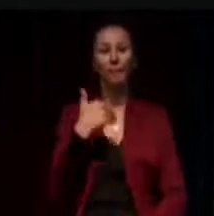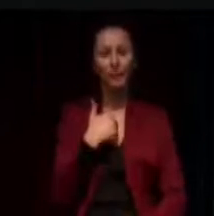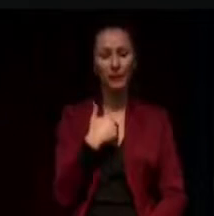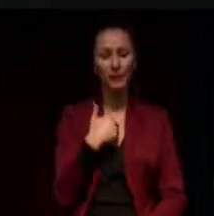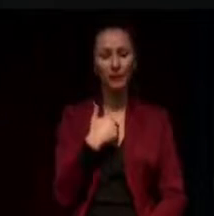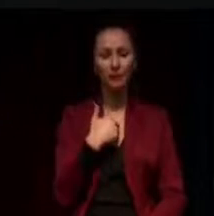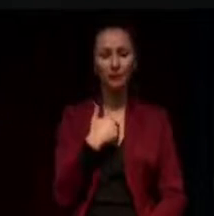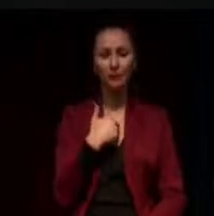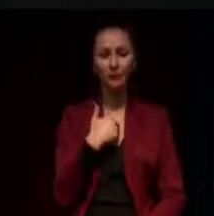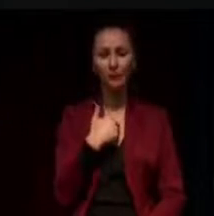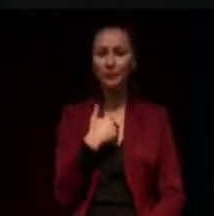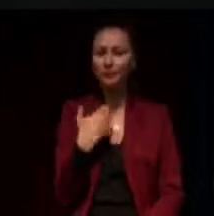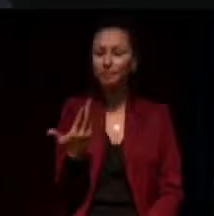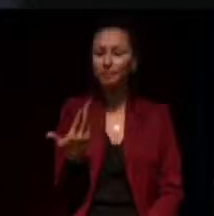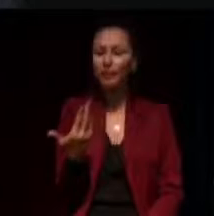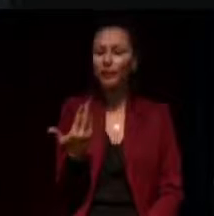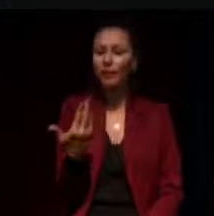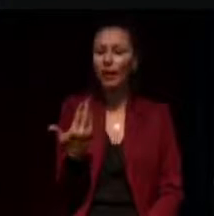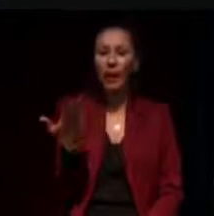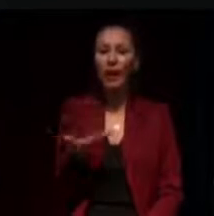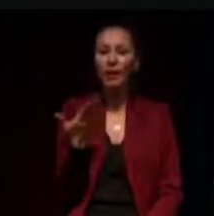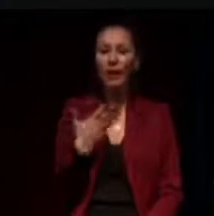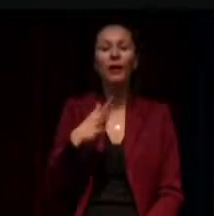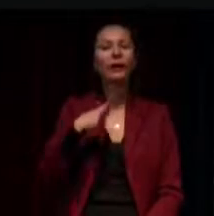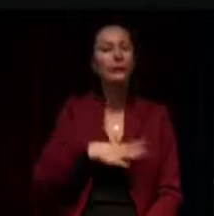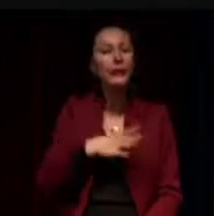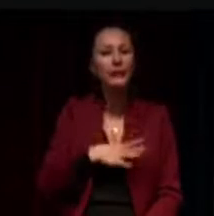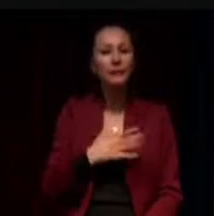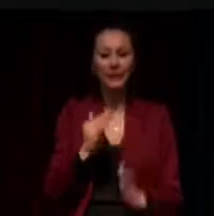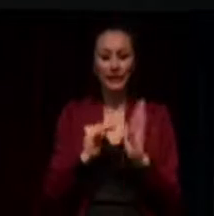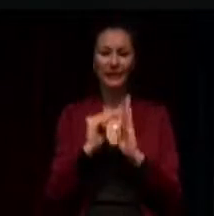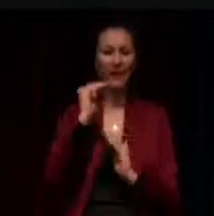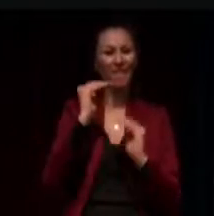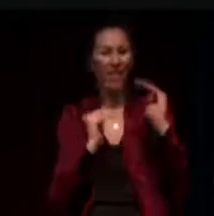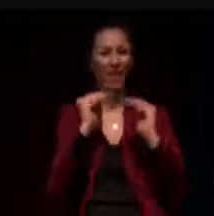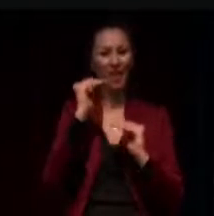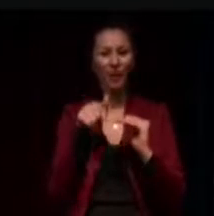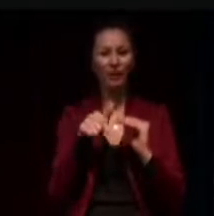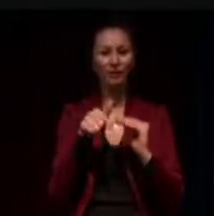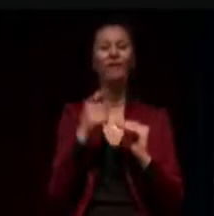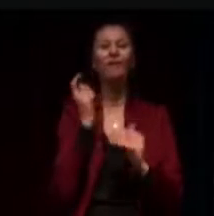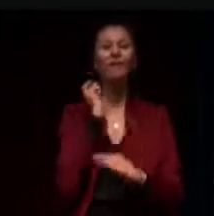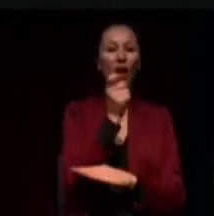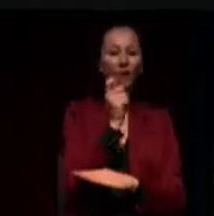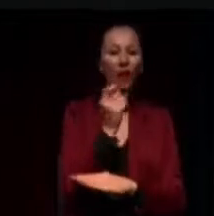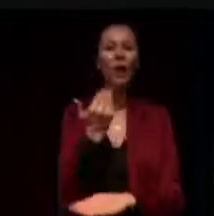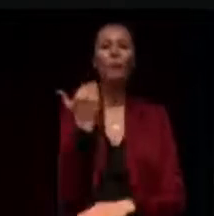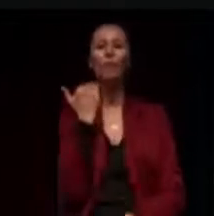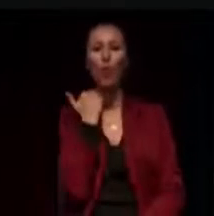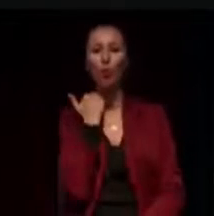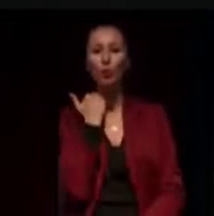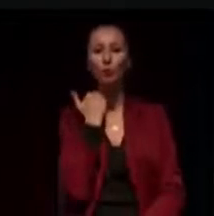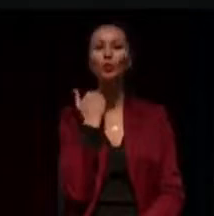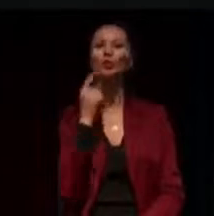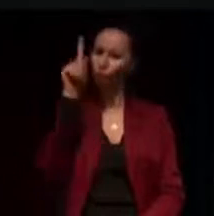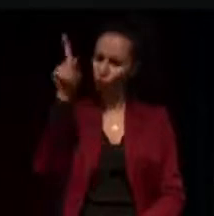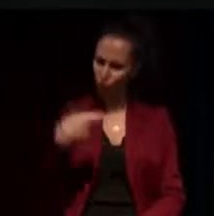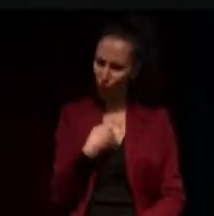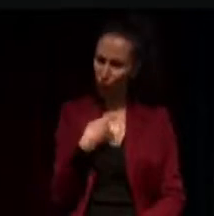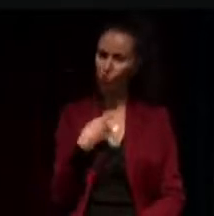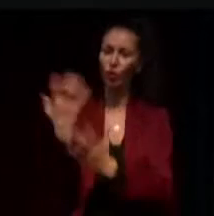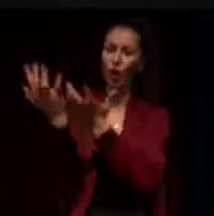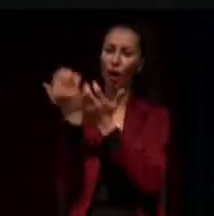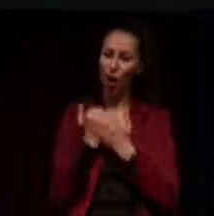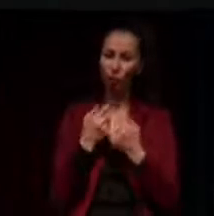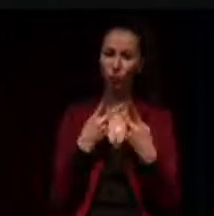Biz henüz hala istediğimiz seviyede ve vadede borç bulabiliyoruz ve